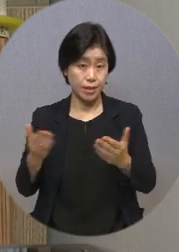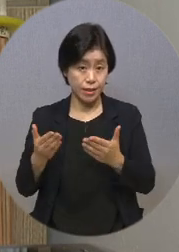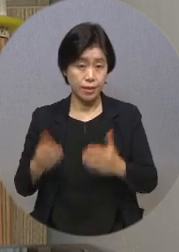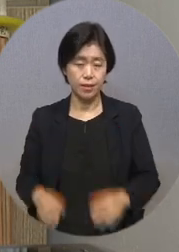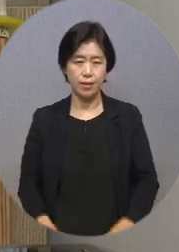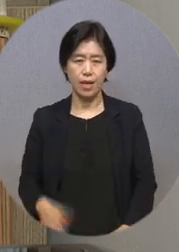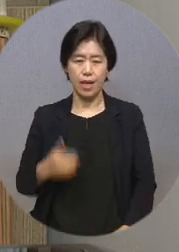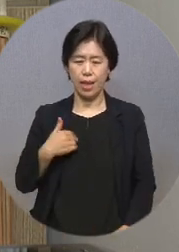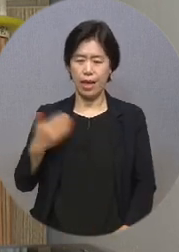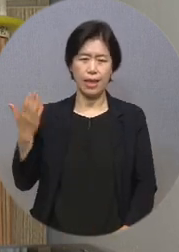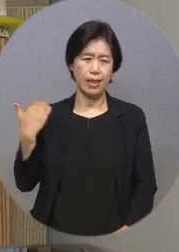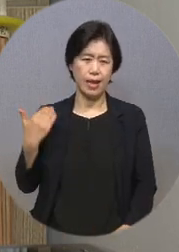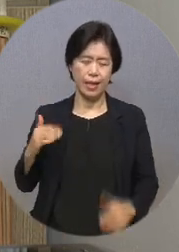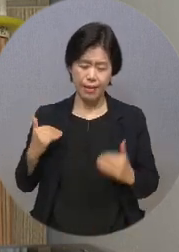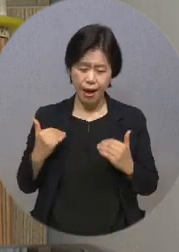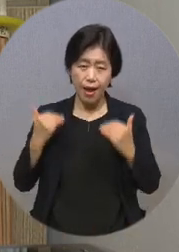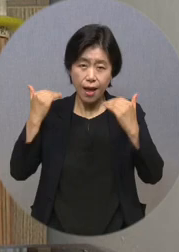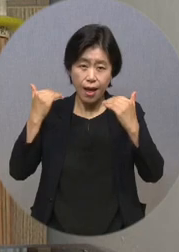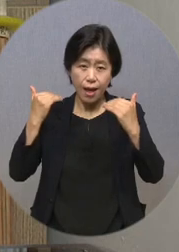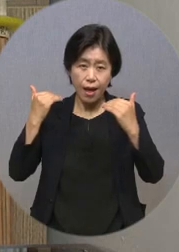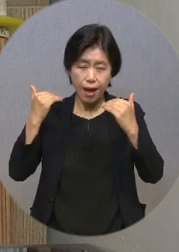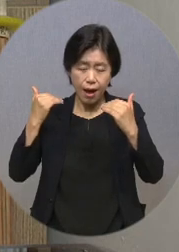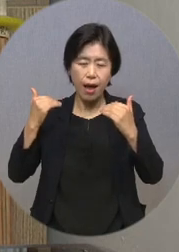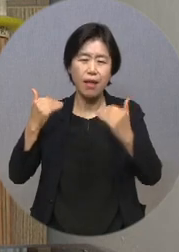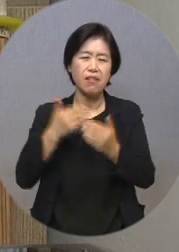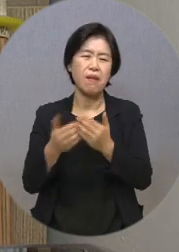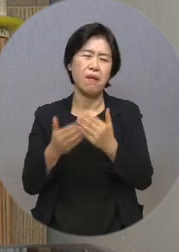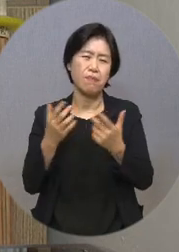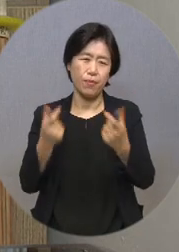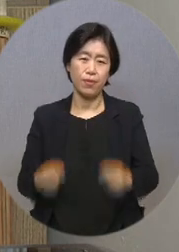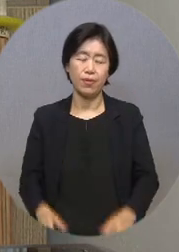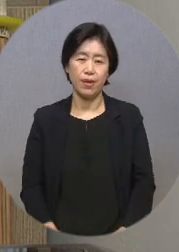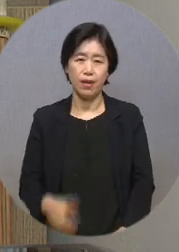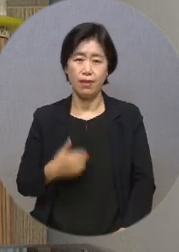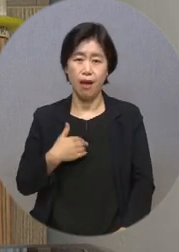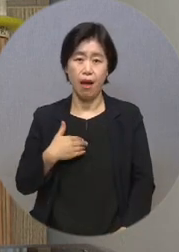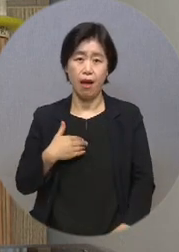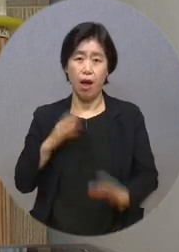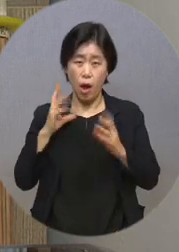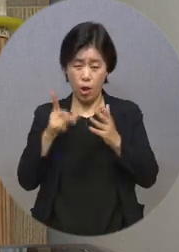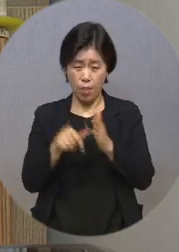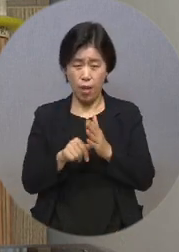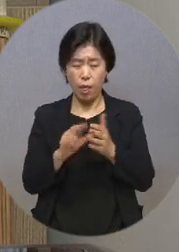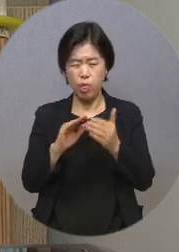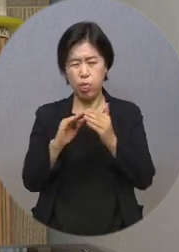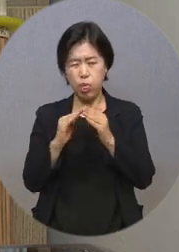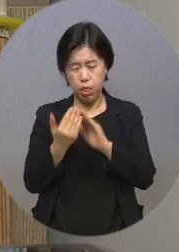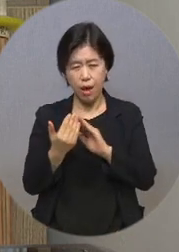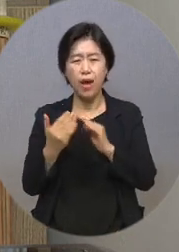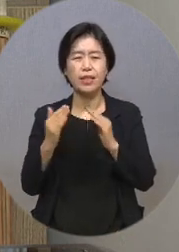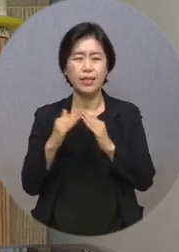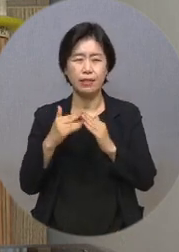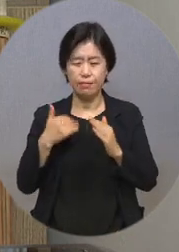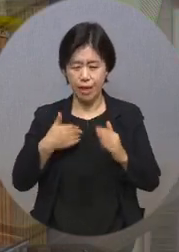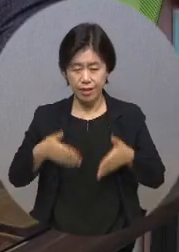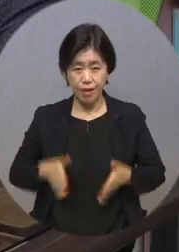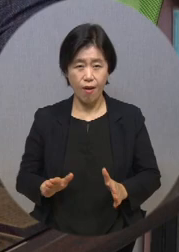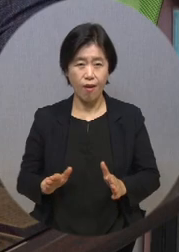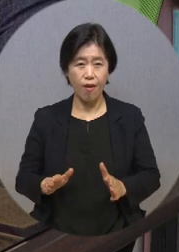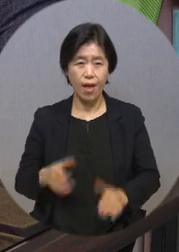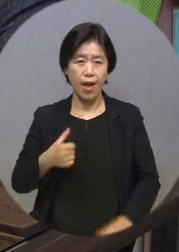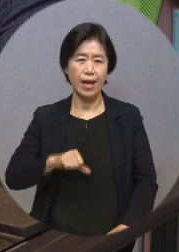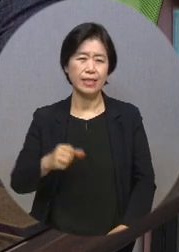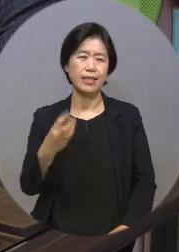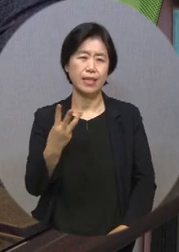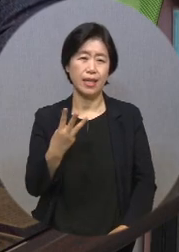성장 배경과도 많은 관계가 있다고 생각을 합니다. 어려서부터 형편이 넉넉지 못한 집에서 아들 사형제 중에 둘째로 태어나서